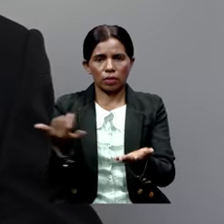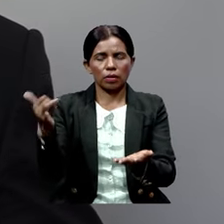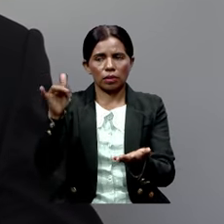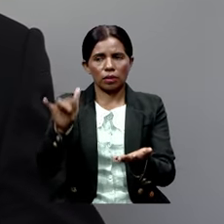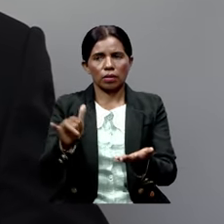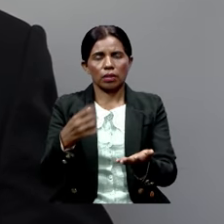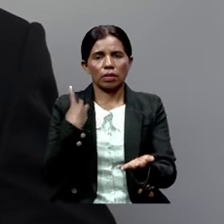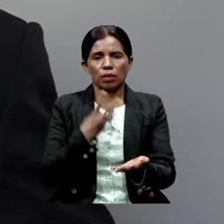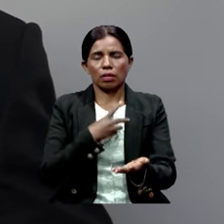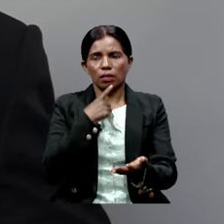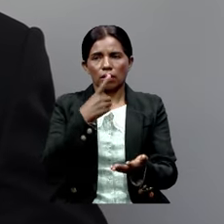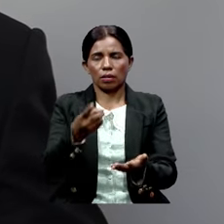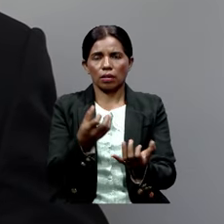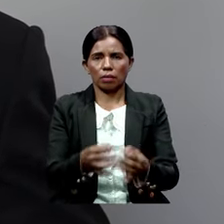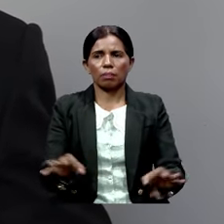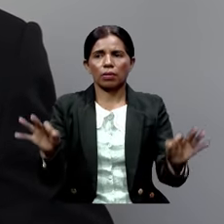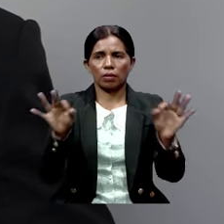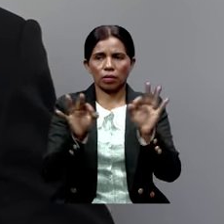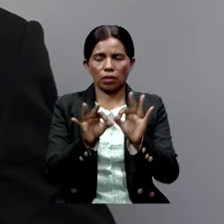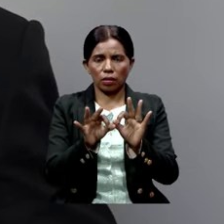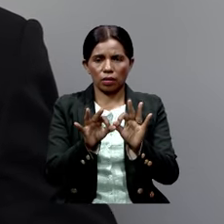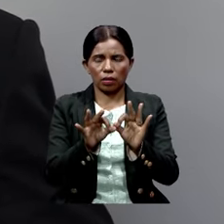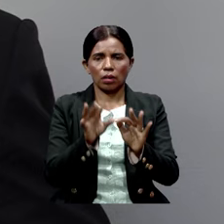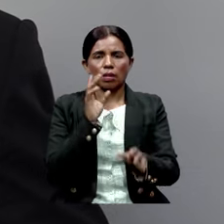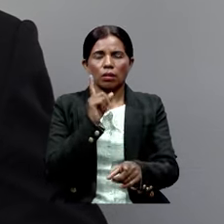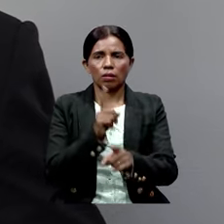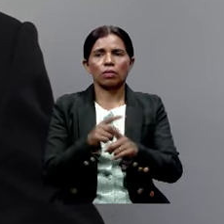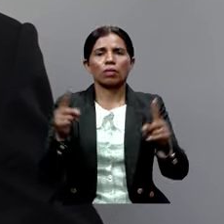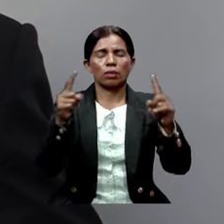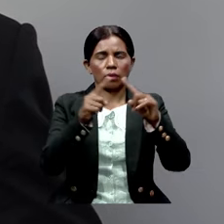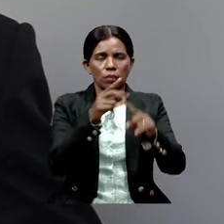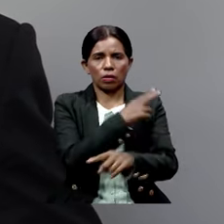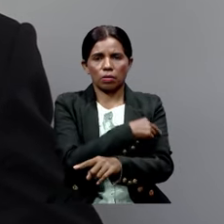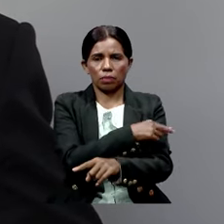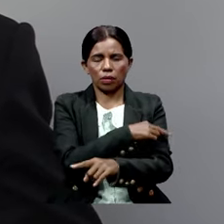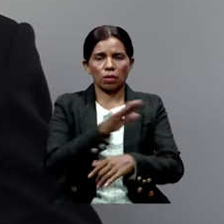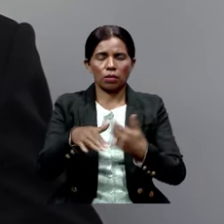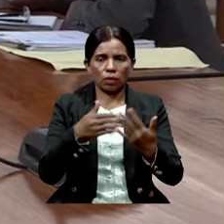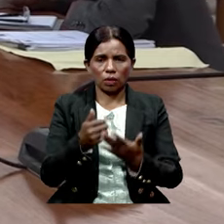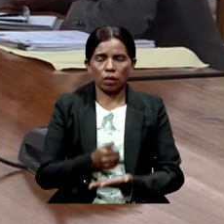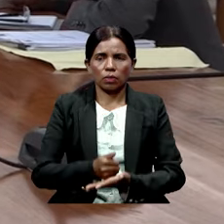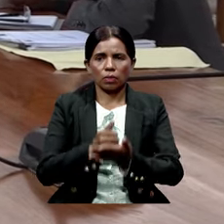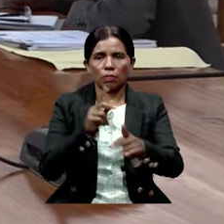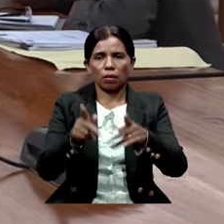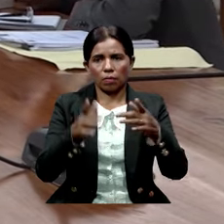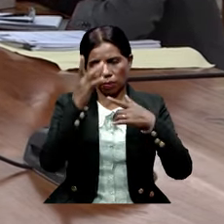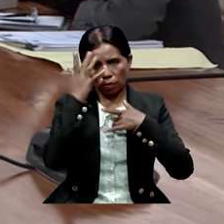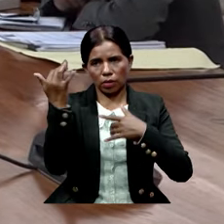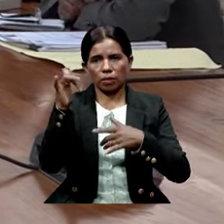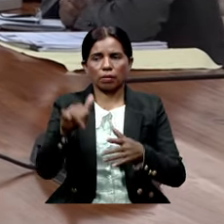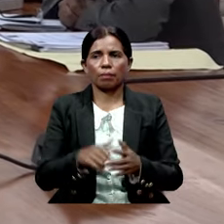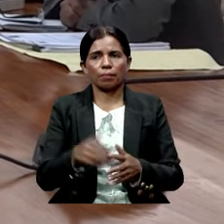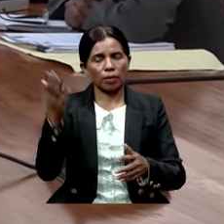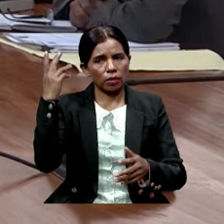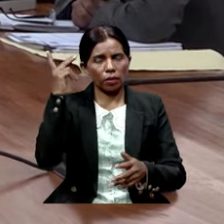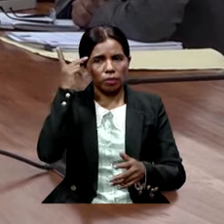tebal dan kata importante tetebe satu toba i centro Saudi sira perlu halatin bentu bapobo. Antes ne